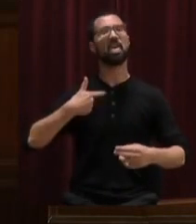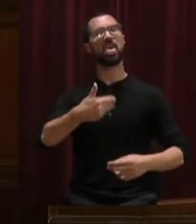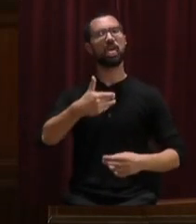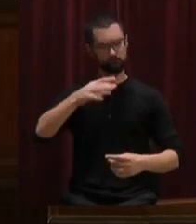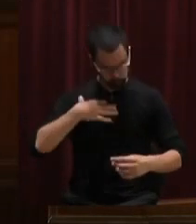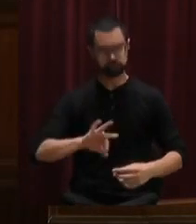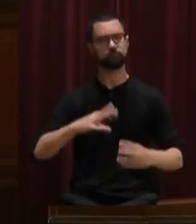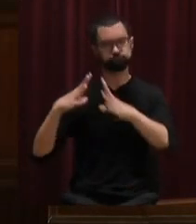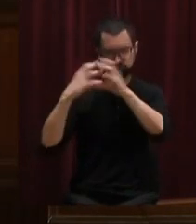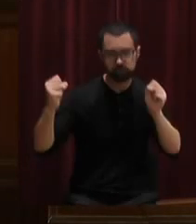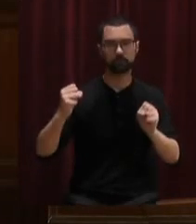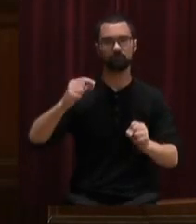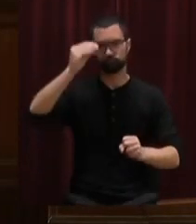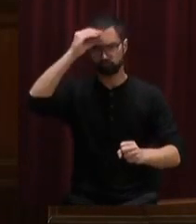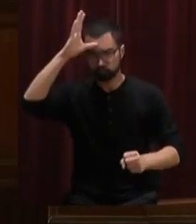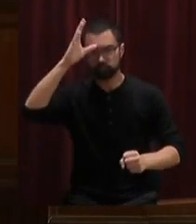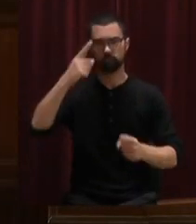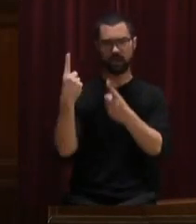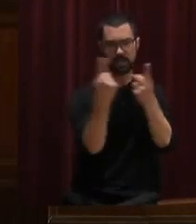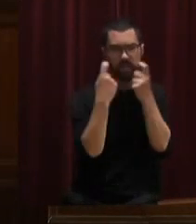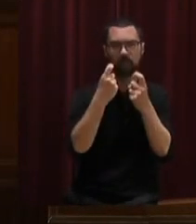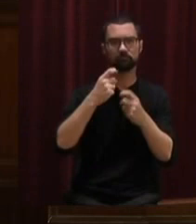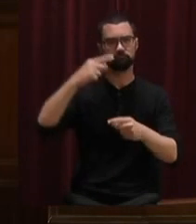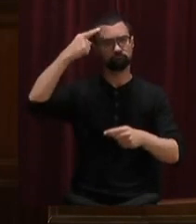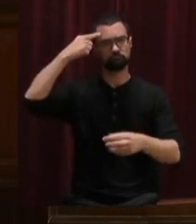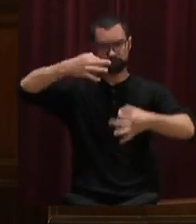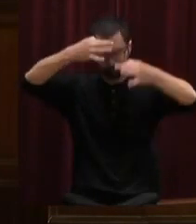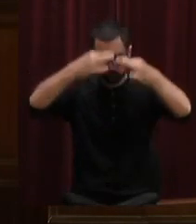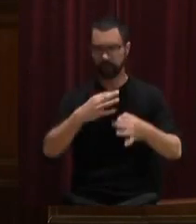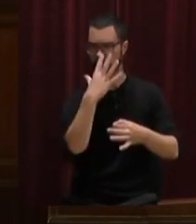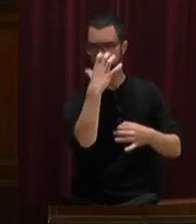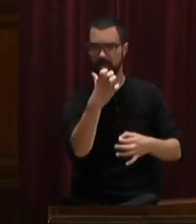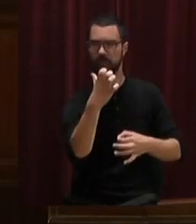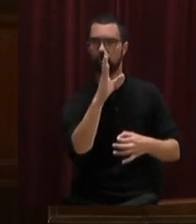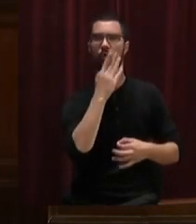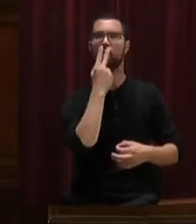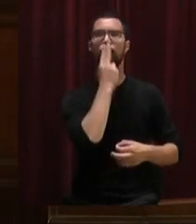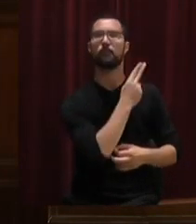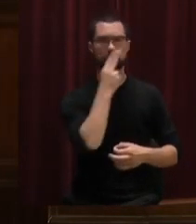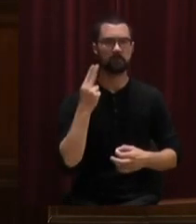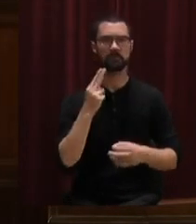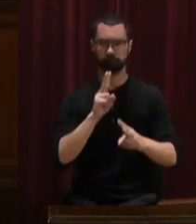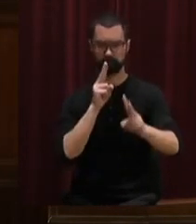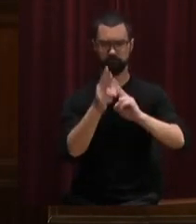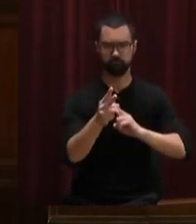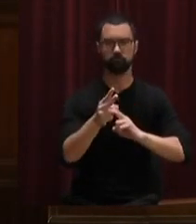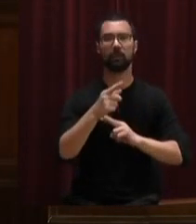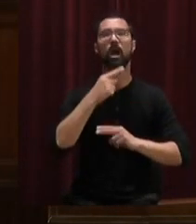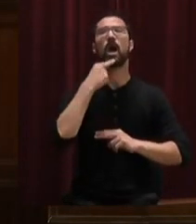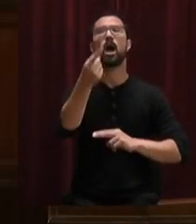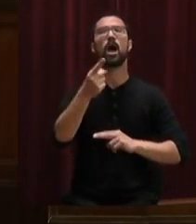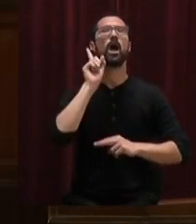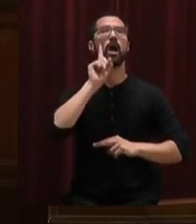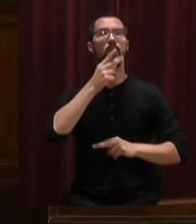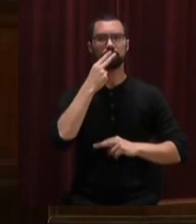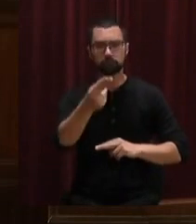enginy, tenacitat i determinació per trobar sempre la millor resposta i fer-la valer. Han demostrat els últims